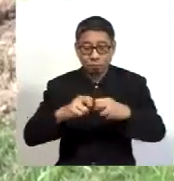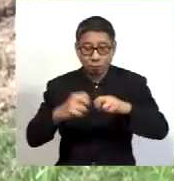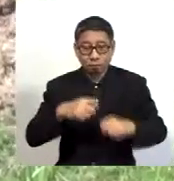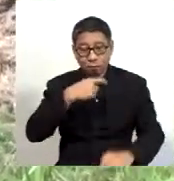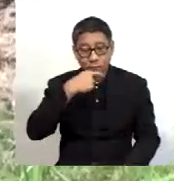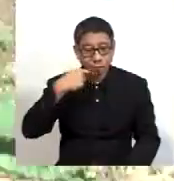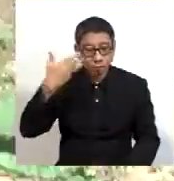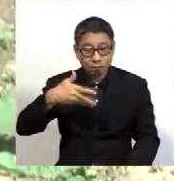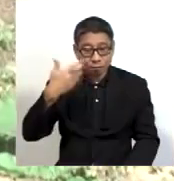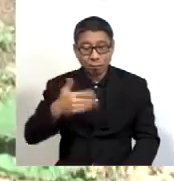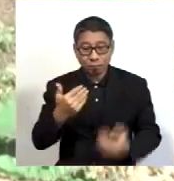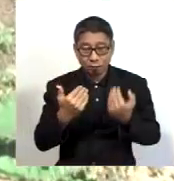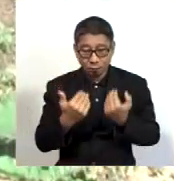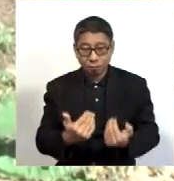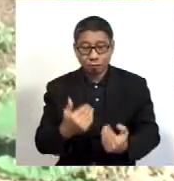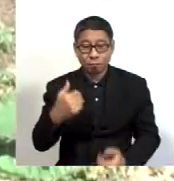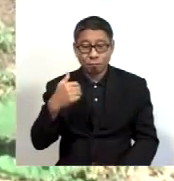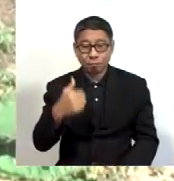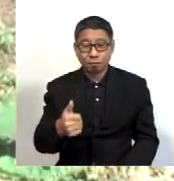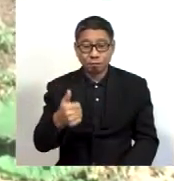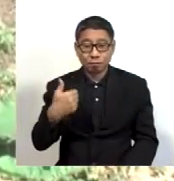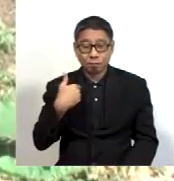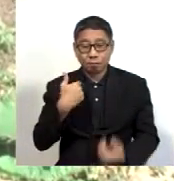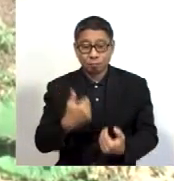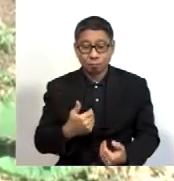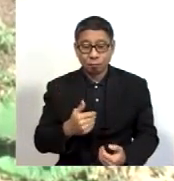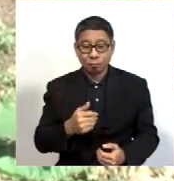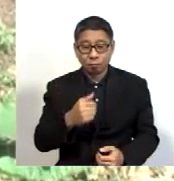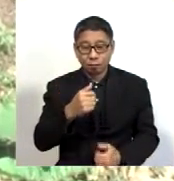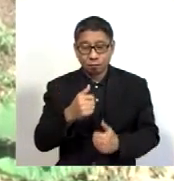ยแล้งในช่วงแล้งนี้นะคะแล้งนี้เราต้องรอดไปด้วยกัน ใช่ค่ะก็